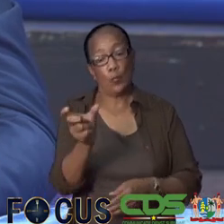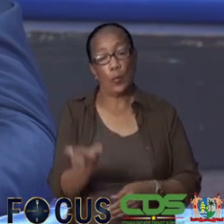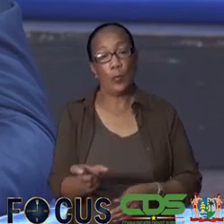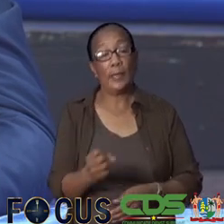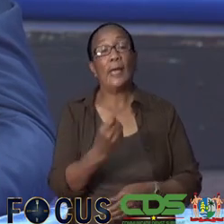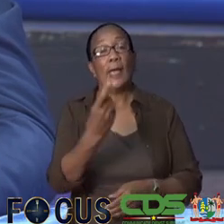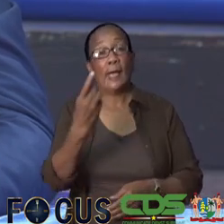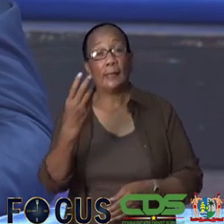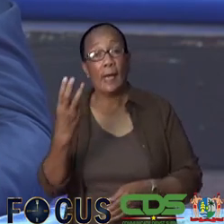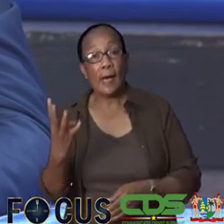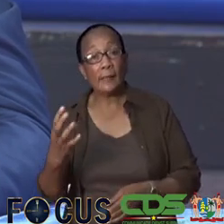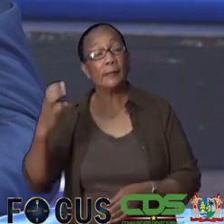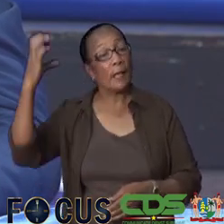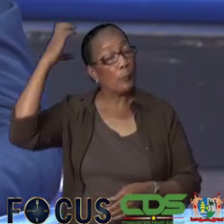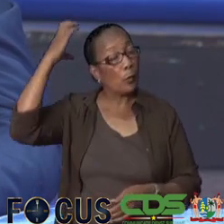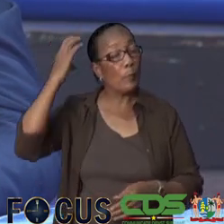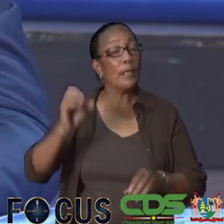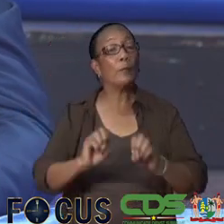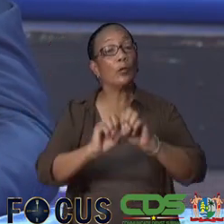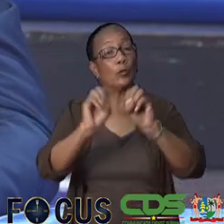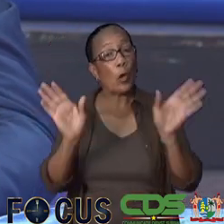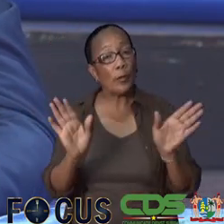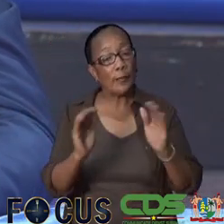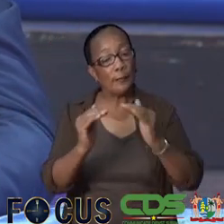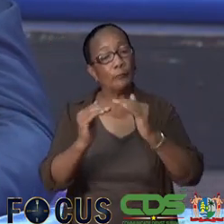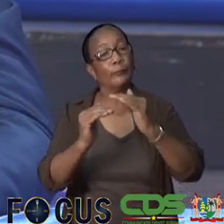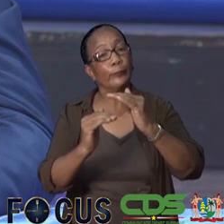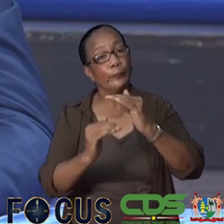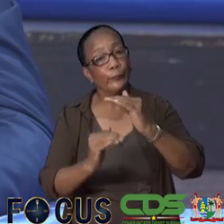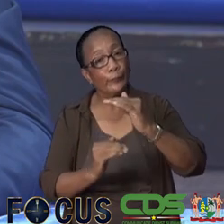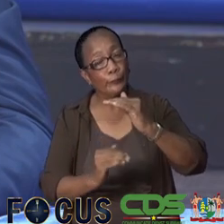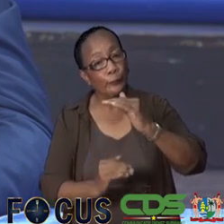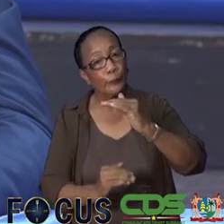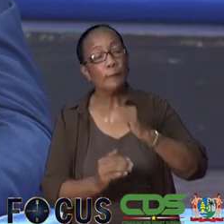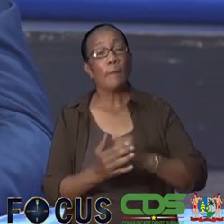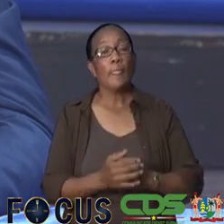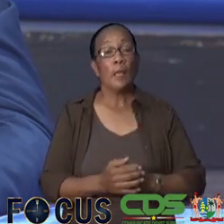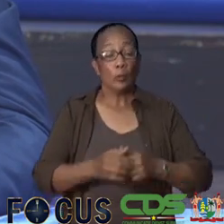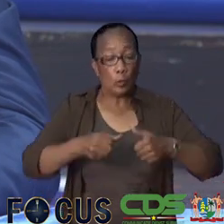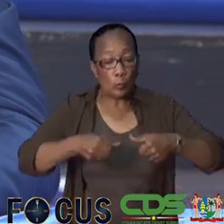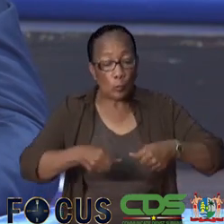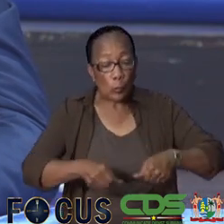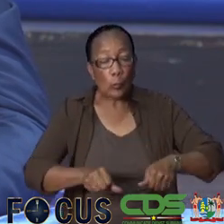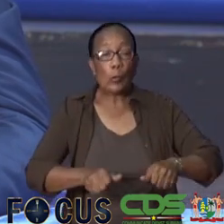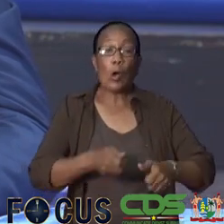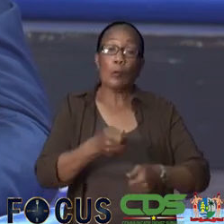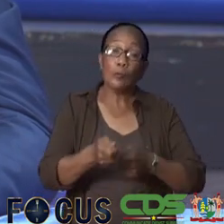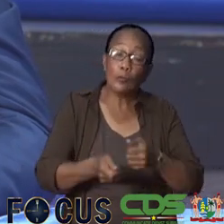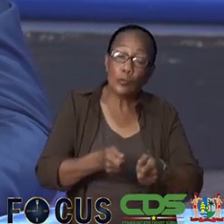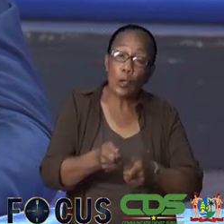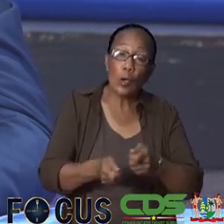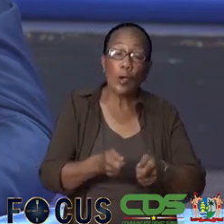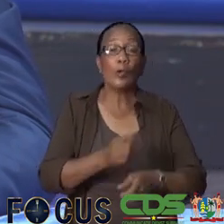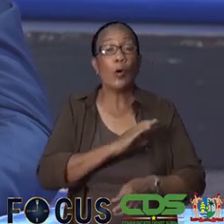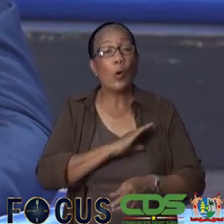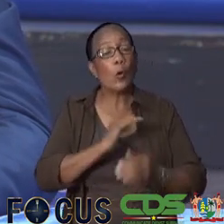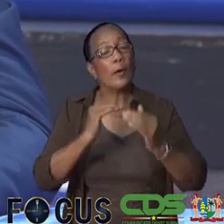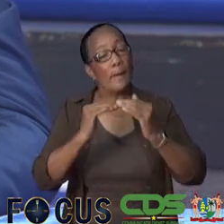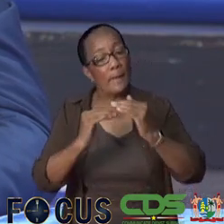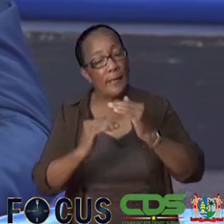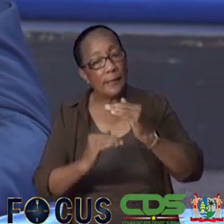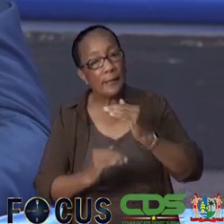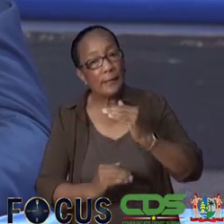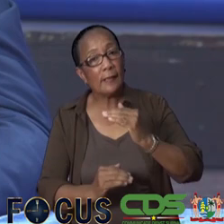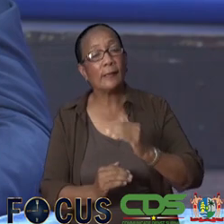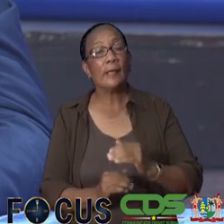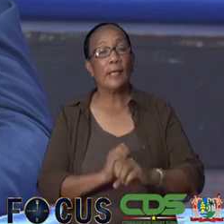Het aantal gevallen ook duidelijk is afgenomen. De druk op de zorg uiteraard ook minder is